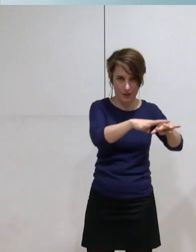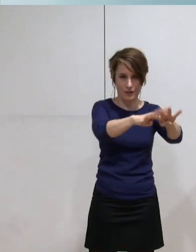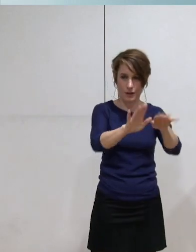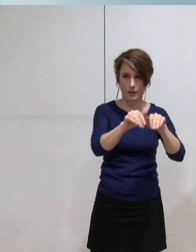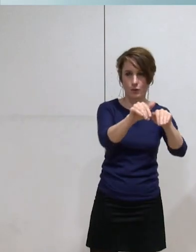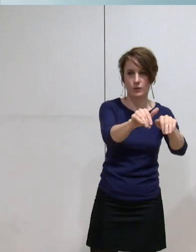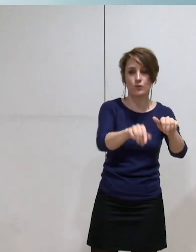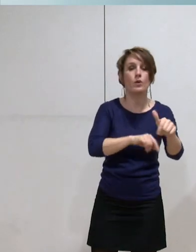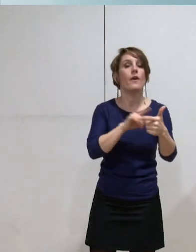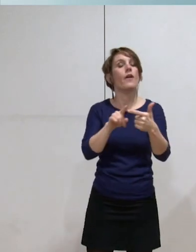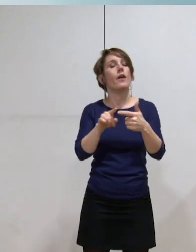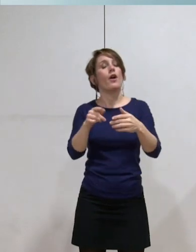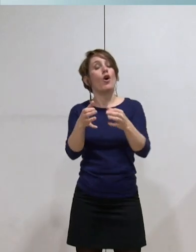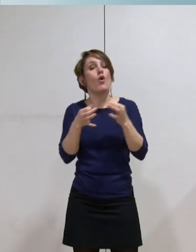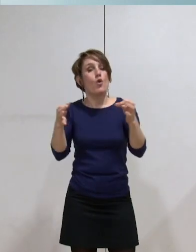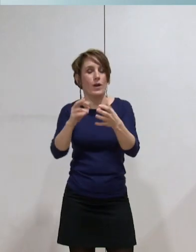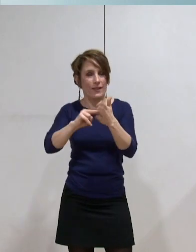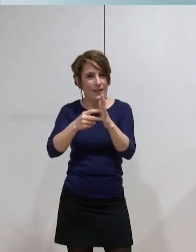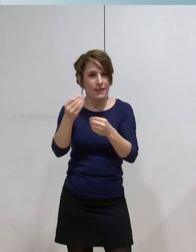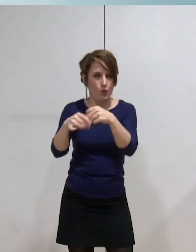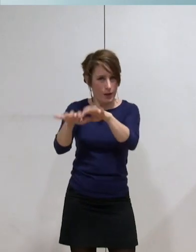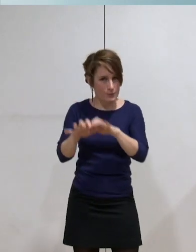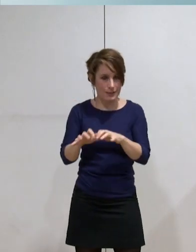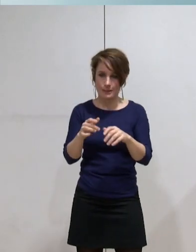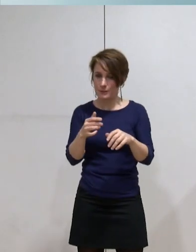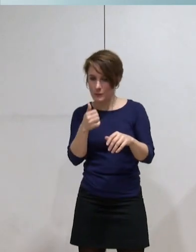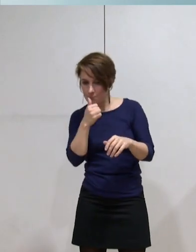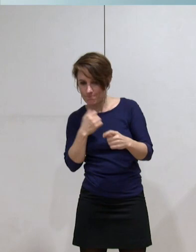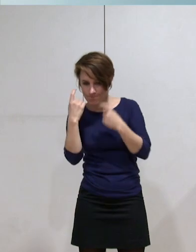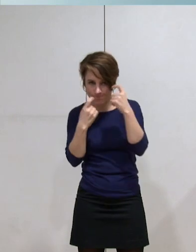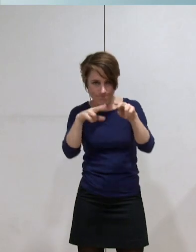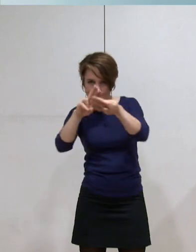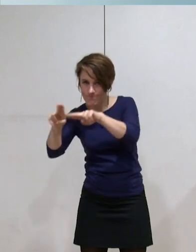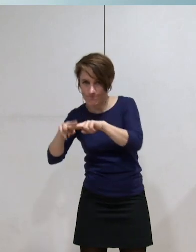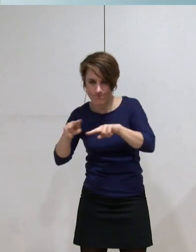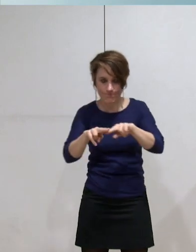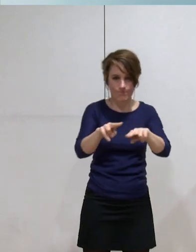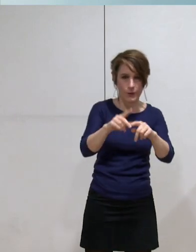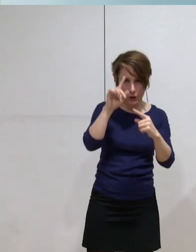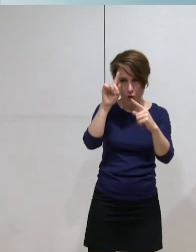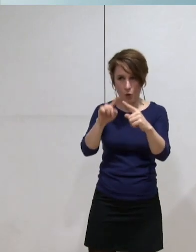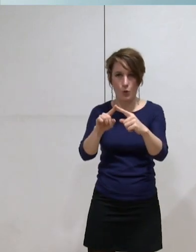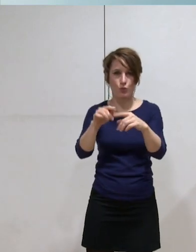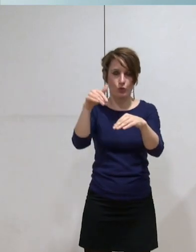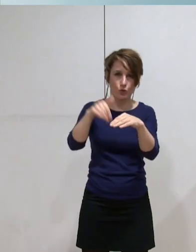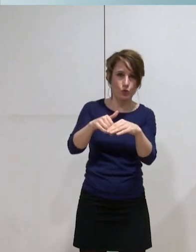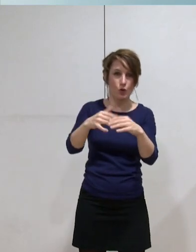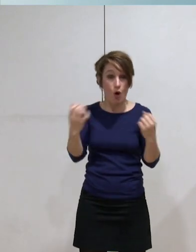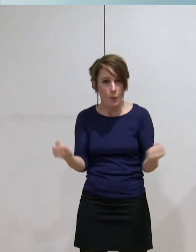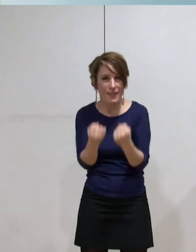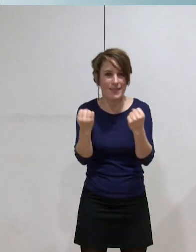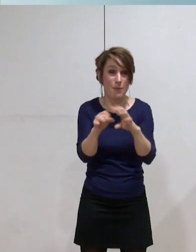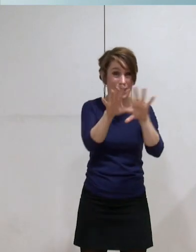locaux techniques et administratifs pour essayer de conforter la transversalité et la dynamique de